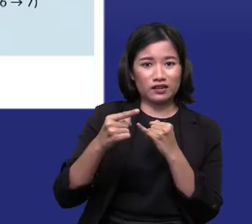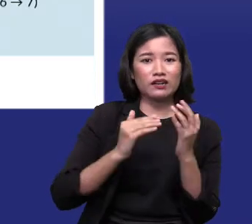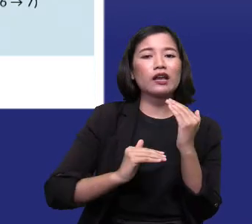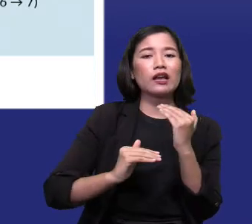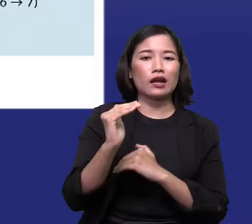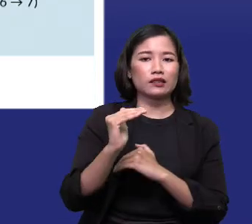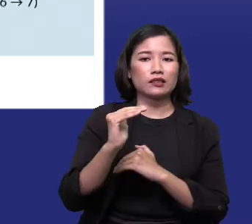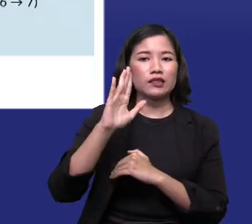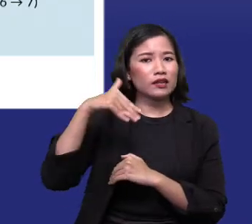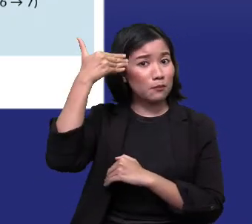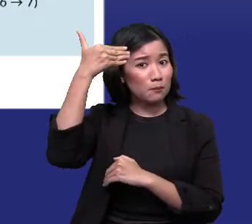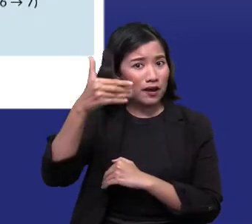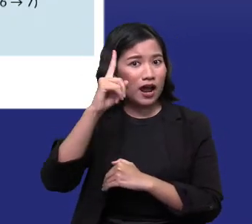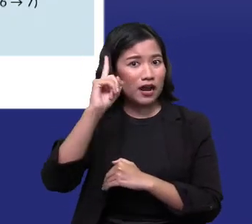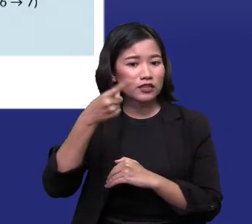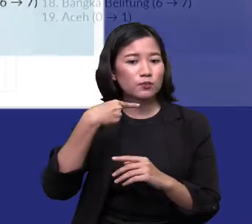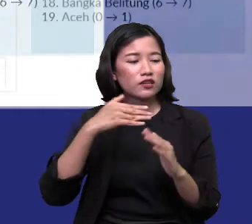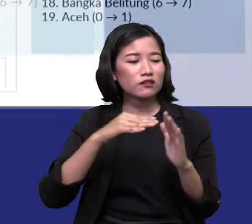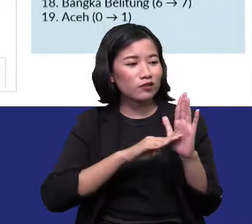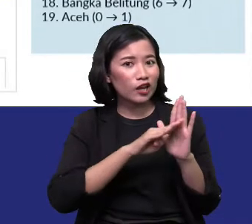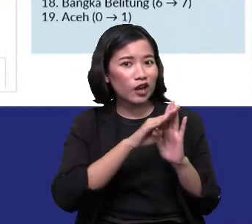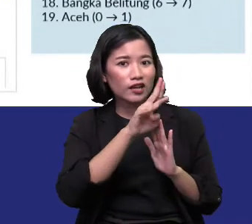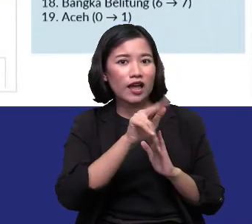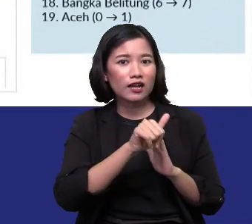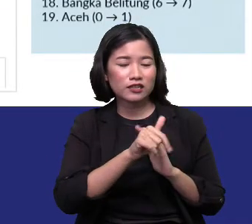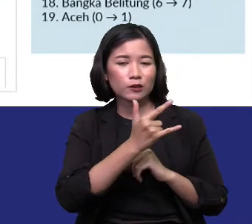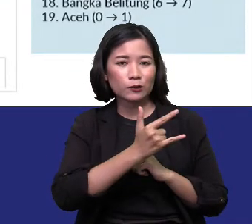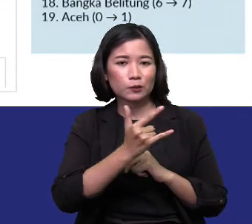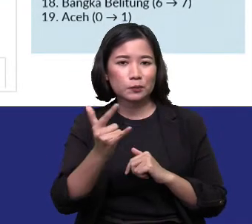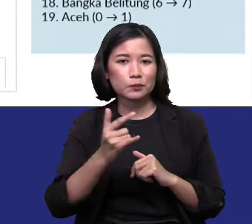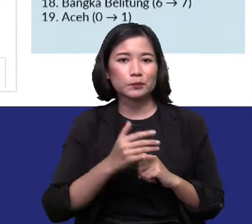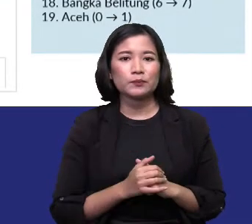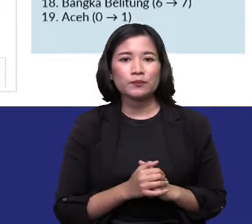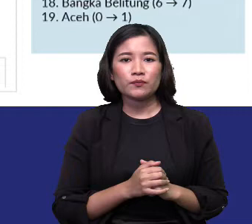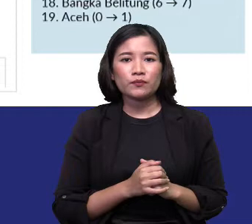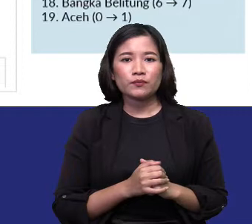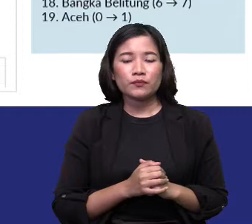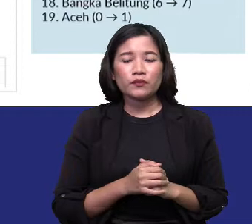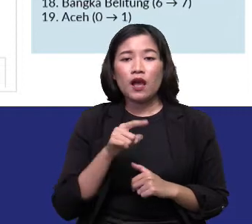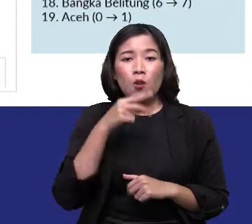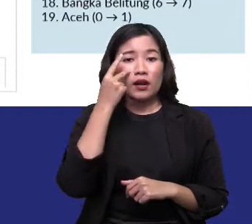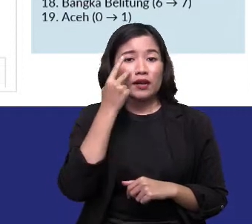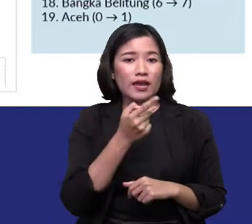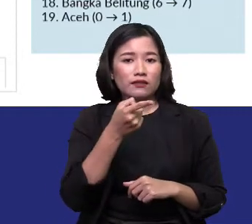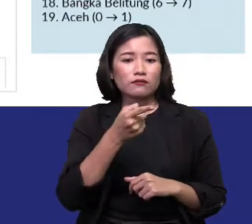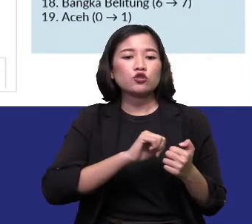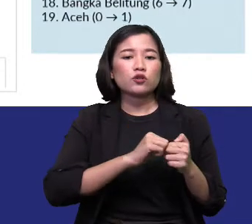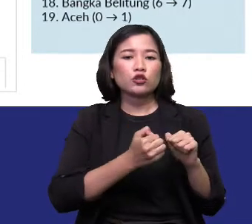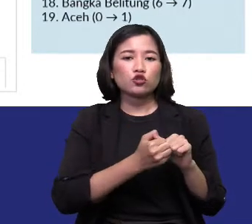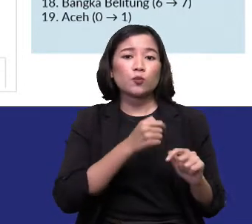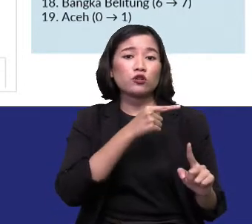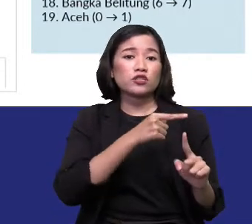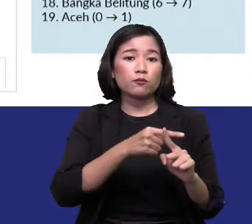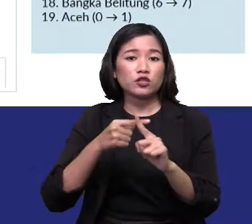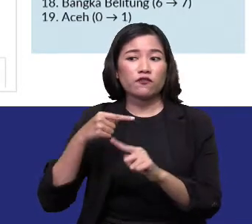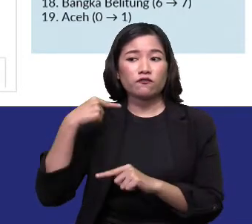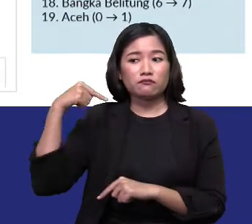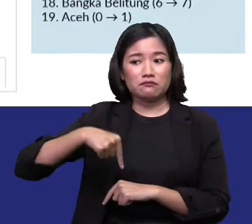perlu dipertahankan untuk terus meningkat Selain itu jika dilihat dari positif feathered mingguan di minggu ini